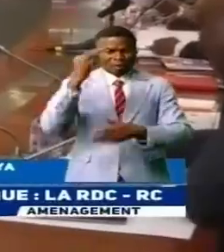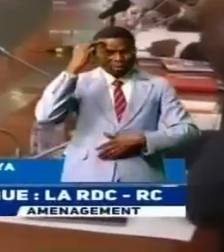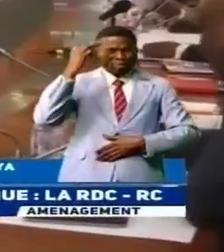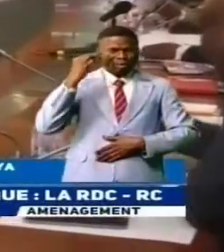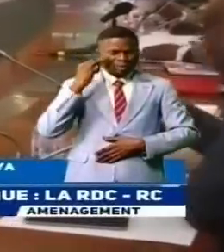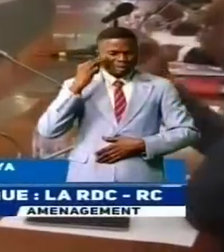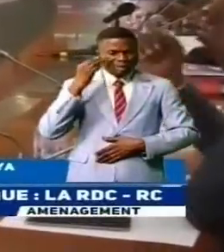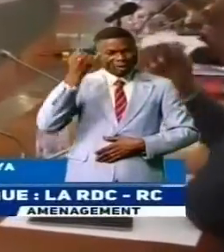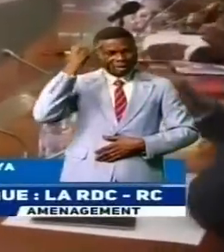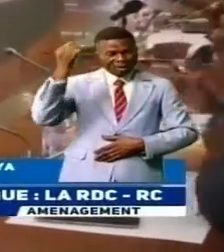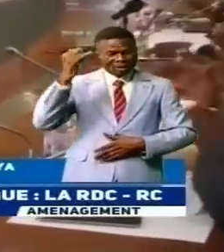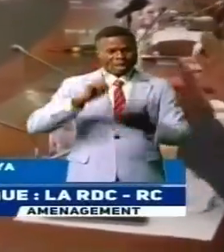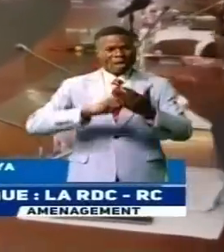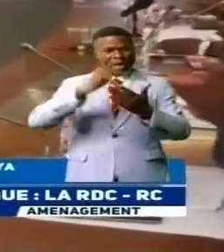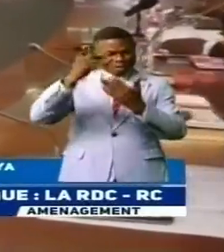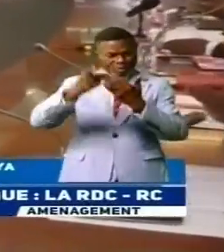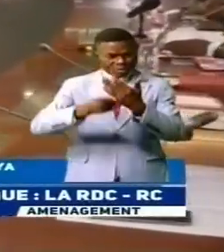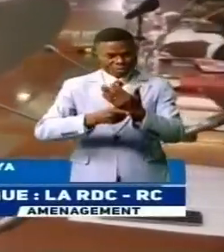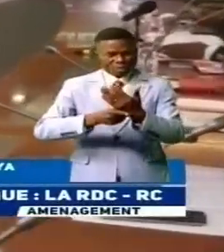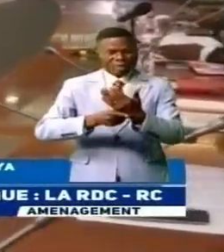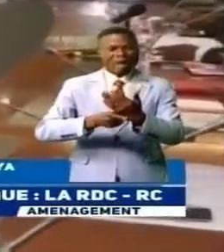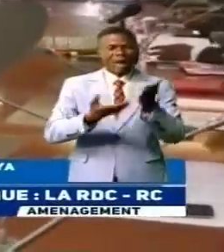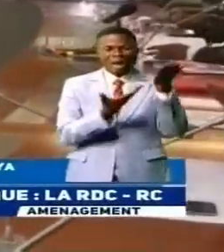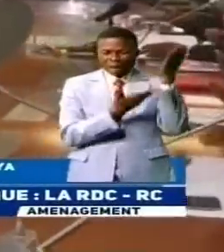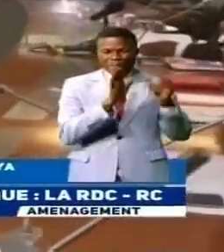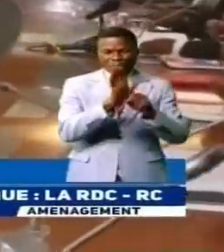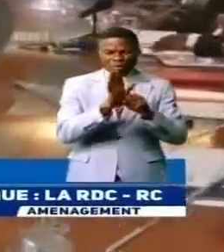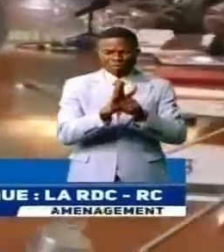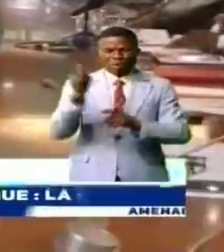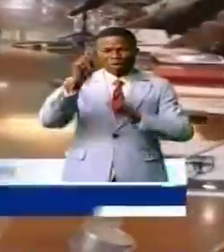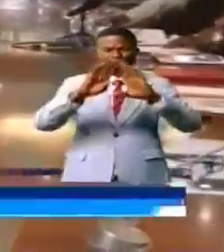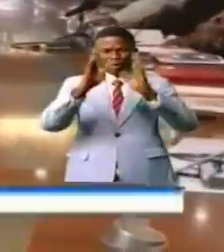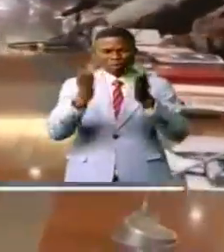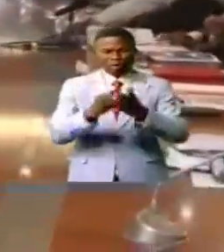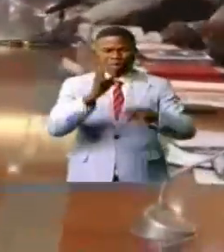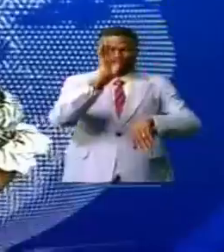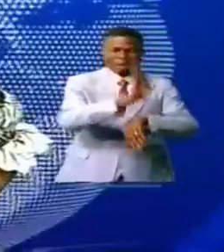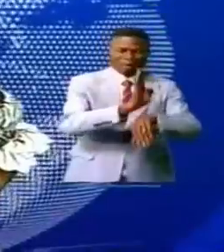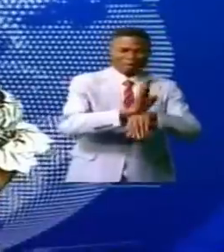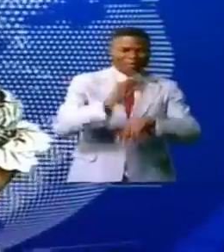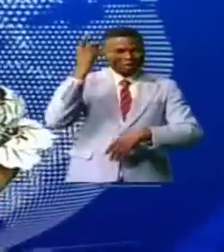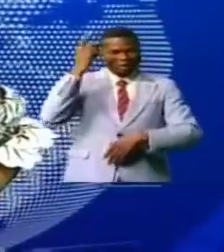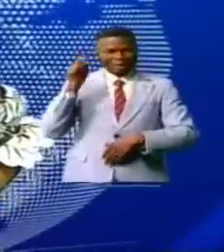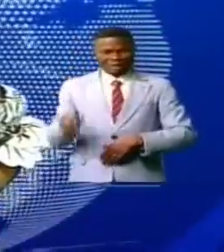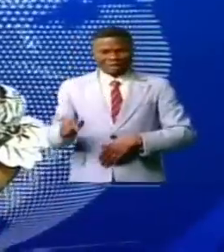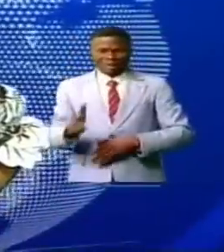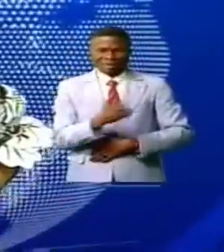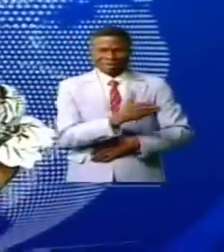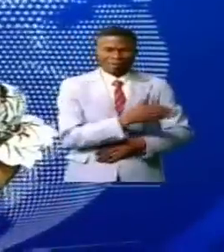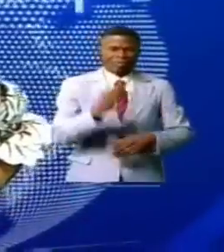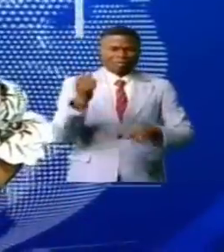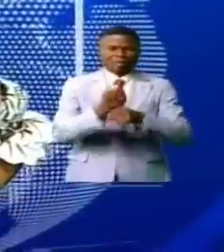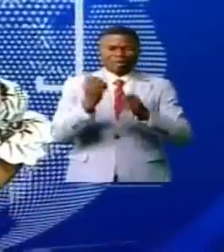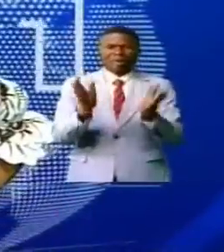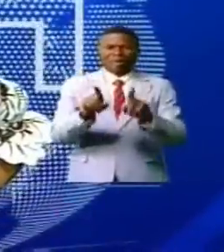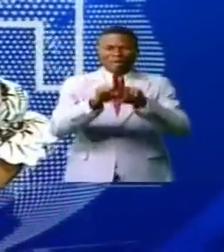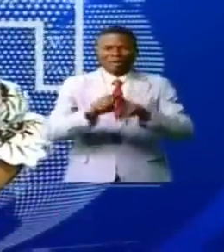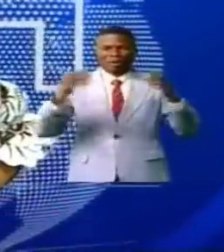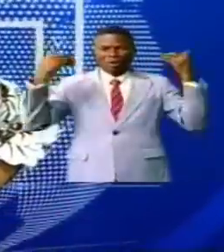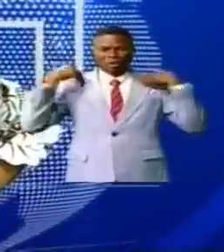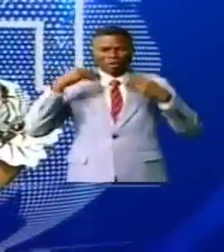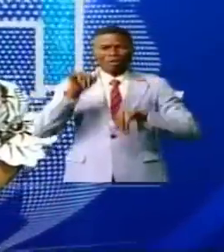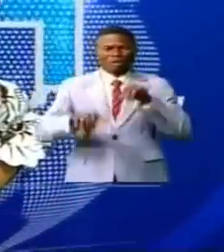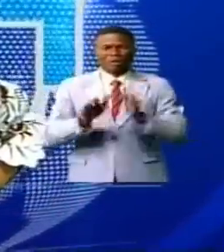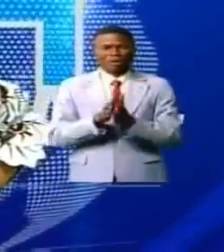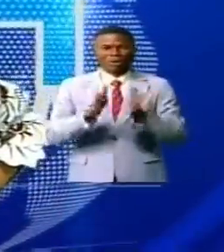qui pensent que ce projet sera bénéfique pour les populations des deux rives. Les agents et cadres du